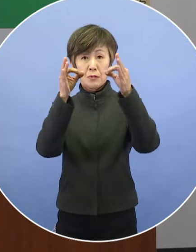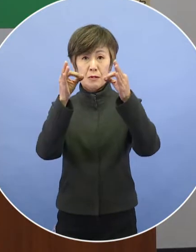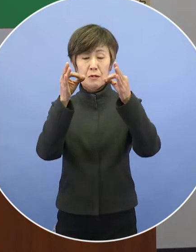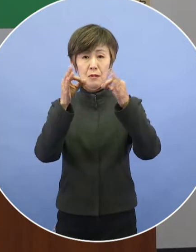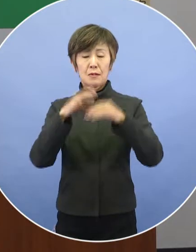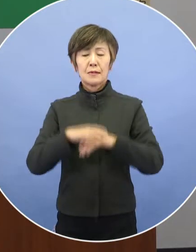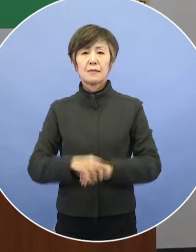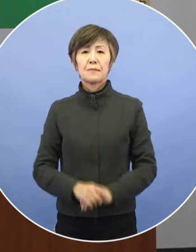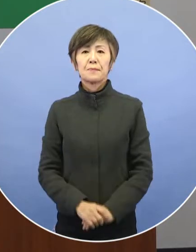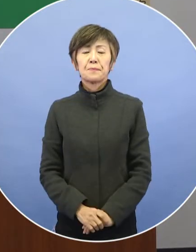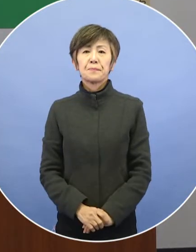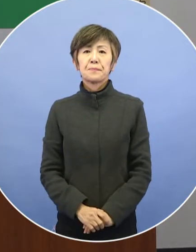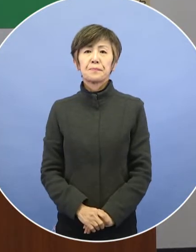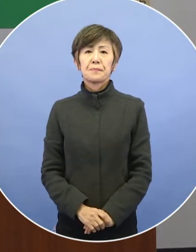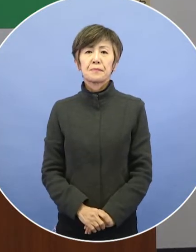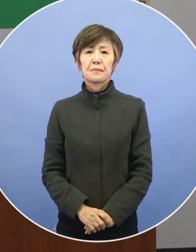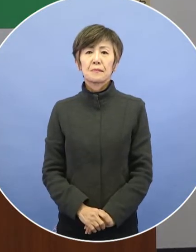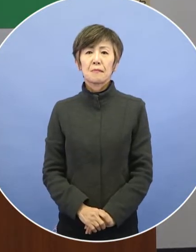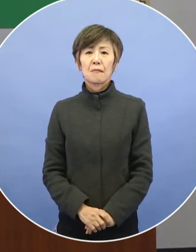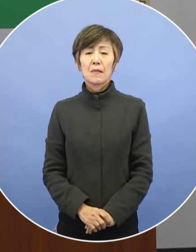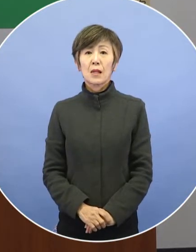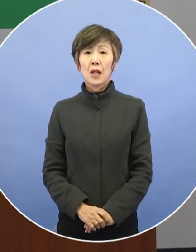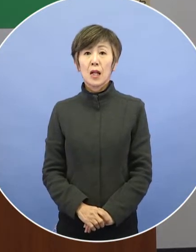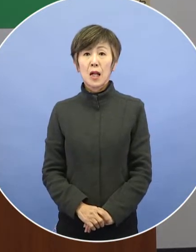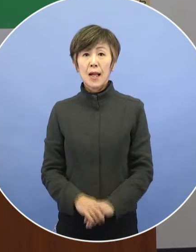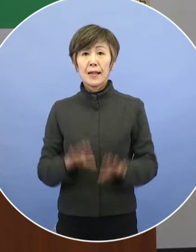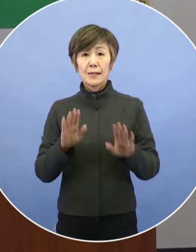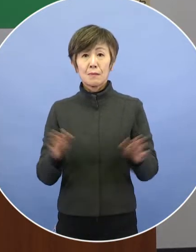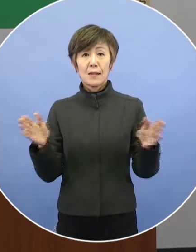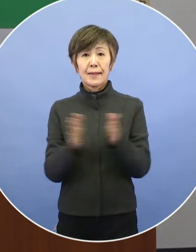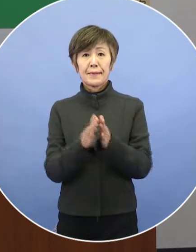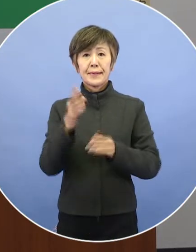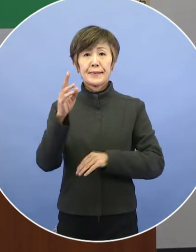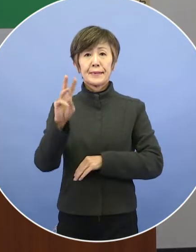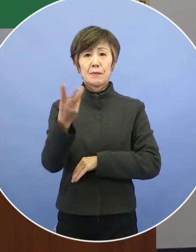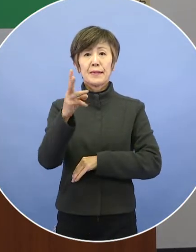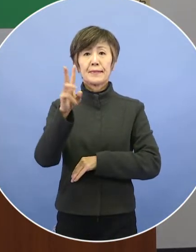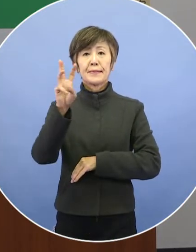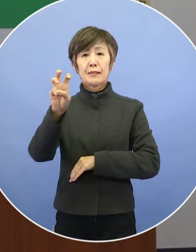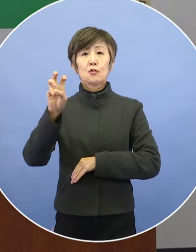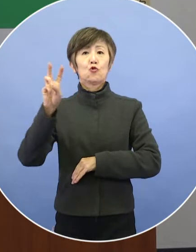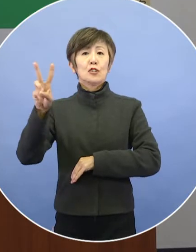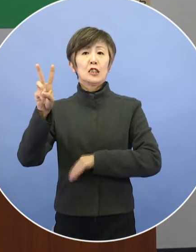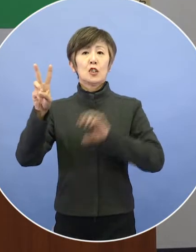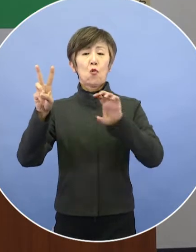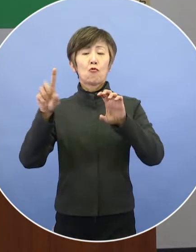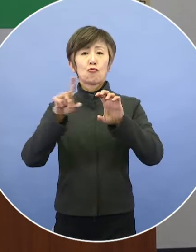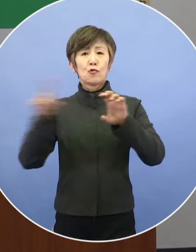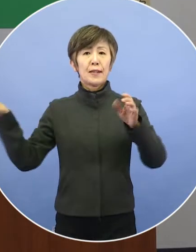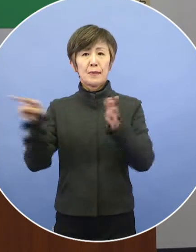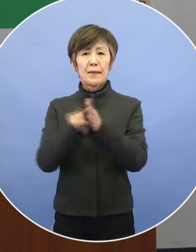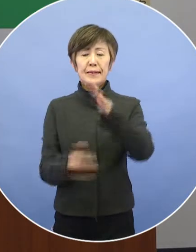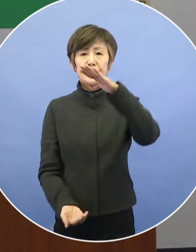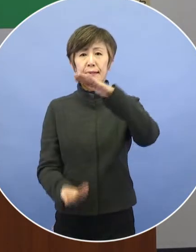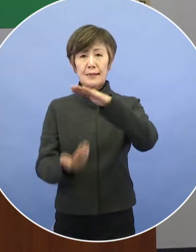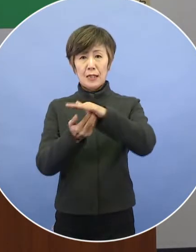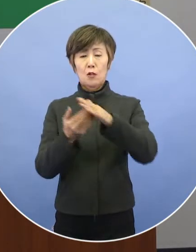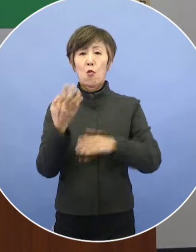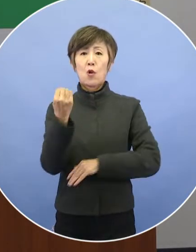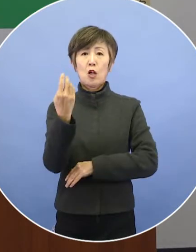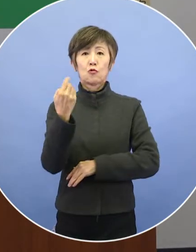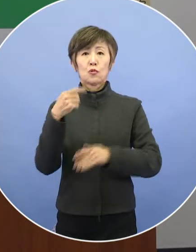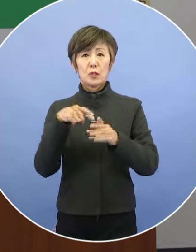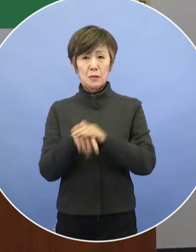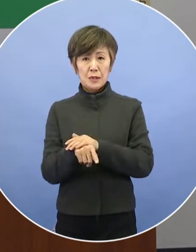でございます規模といたしましては332億円ということでございますので12月補正予算としては過去最大と